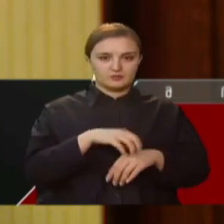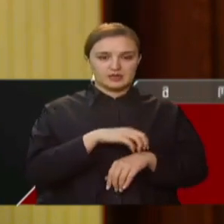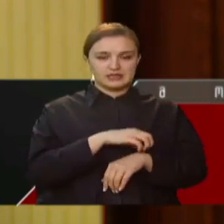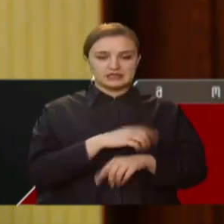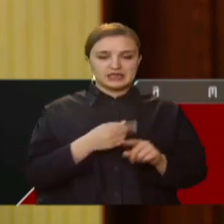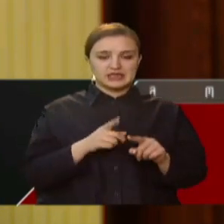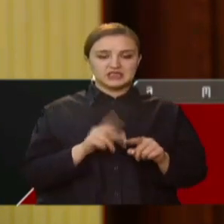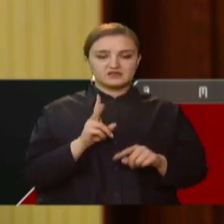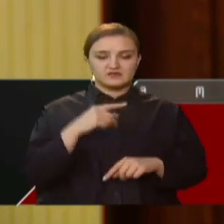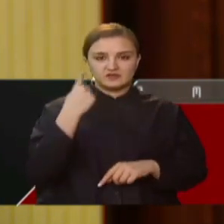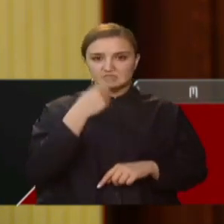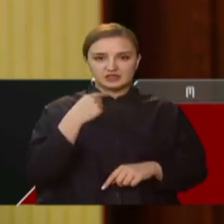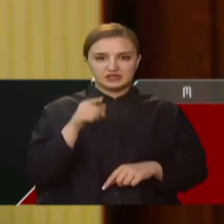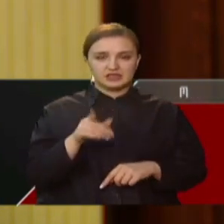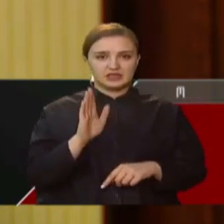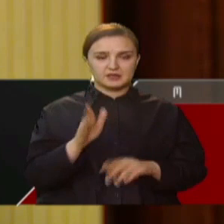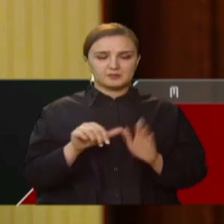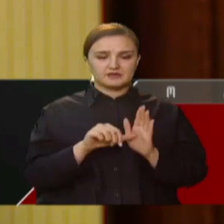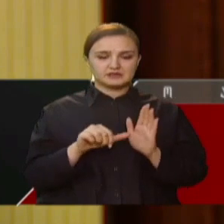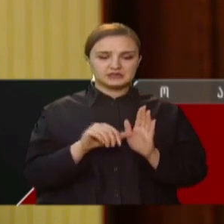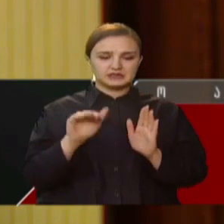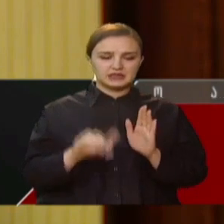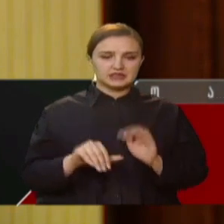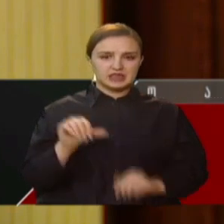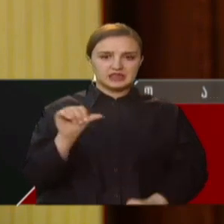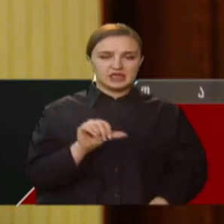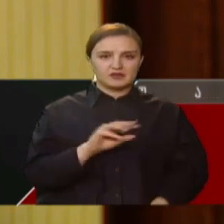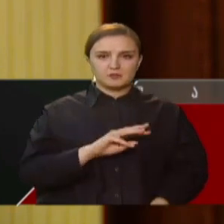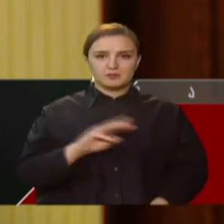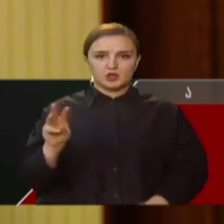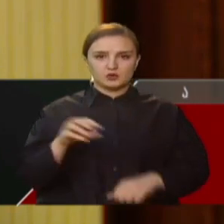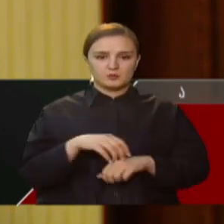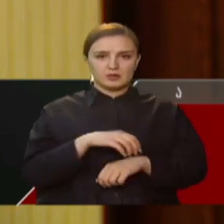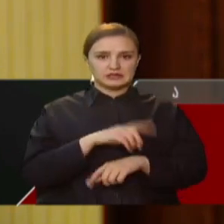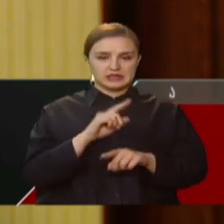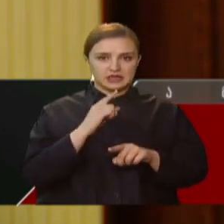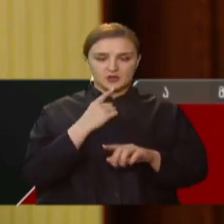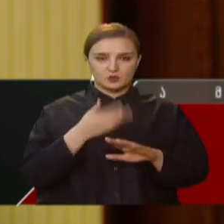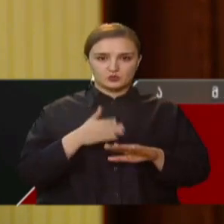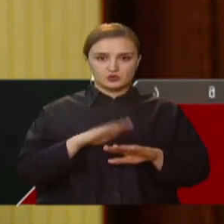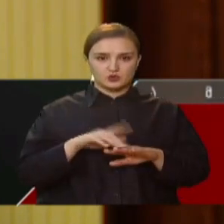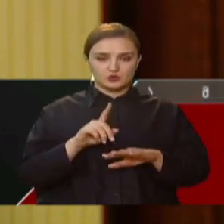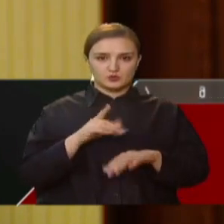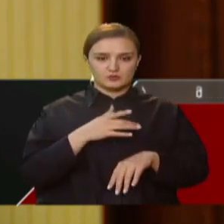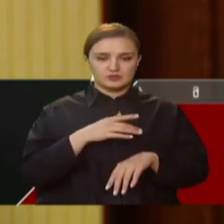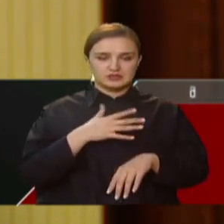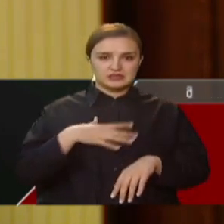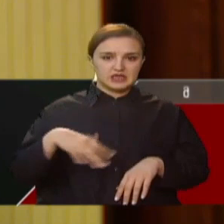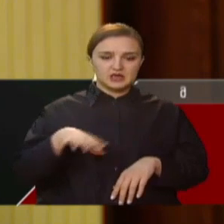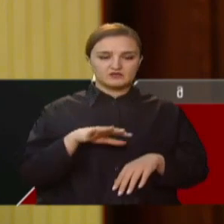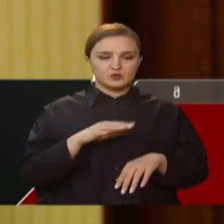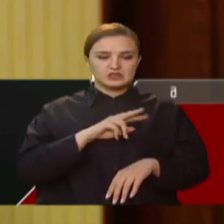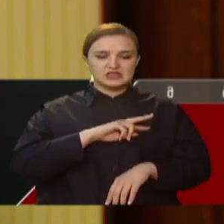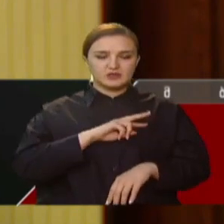es. Rascuie, eksasia tasian da, nahevar milionian partiaz, izgaucir, dar o patrioti, cesieri,